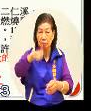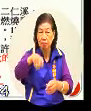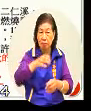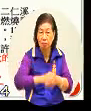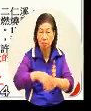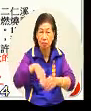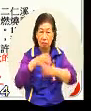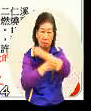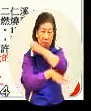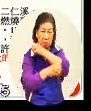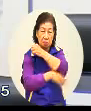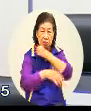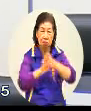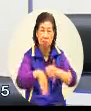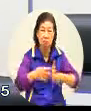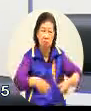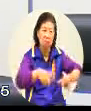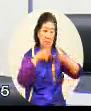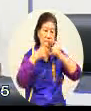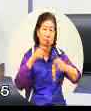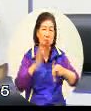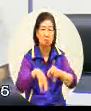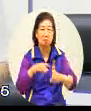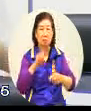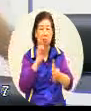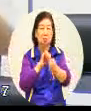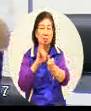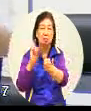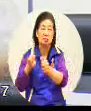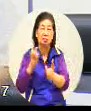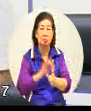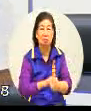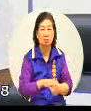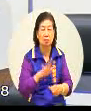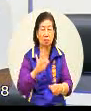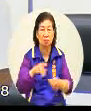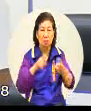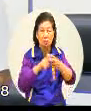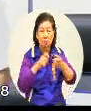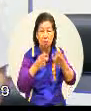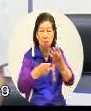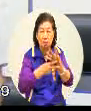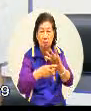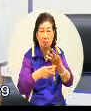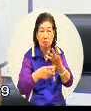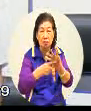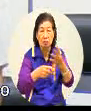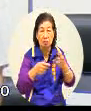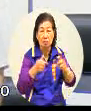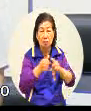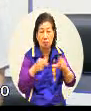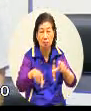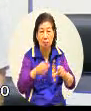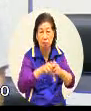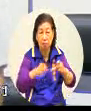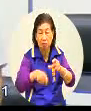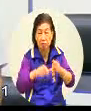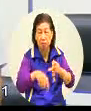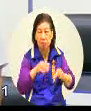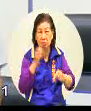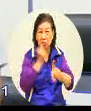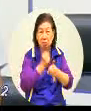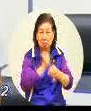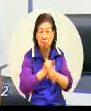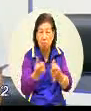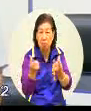种骗人的啦。现在不久工业区有一个业者，伊讲吼，伊在做生产，和